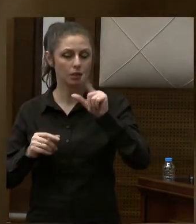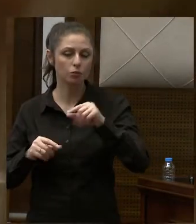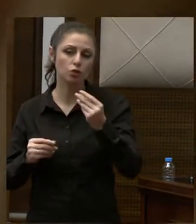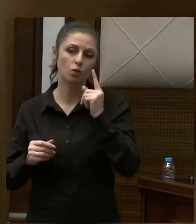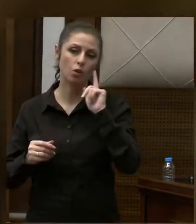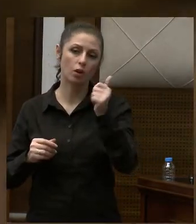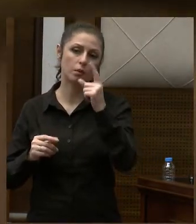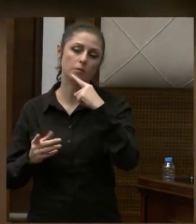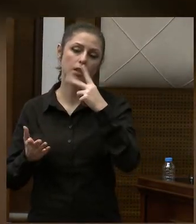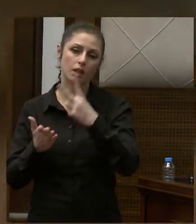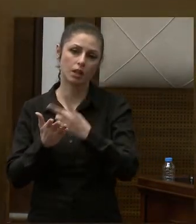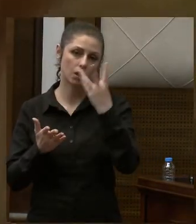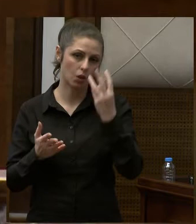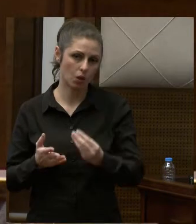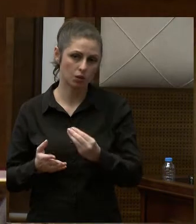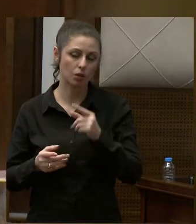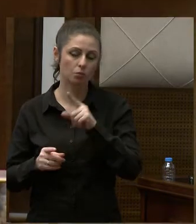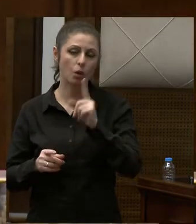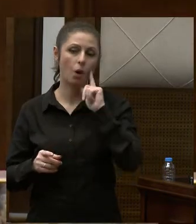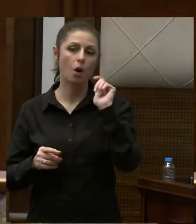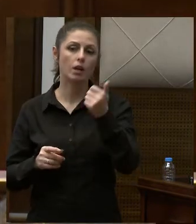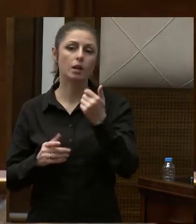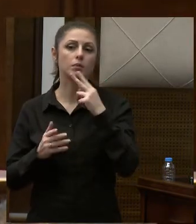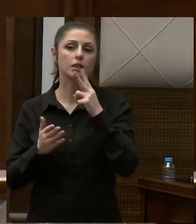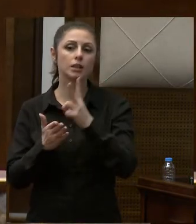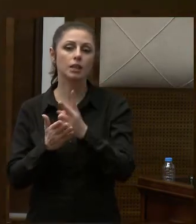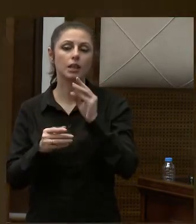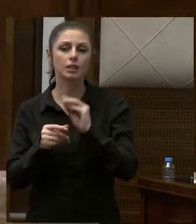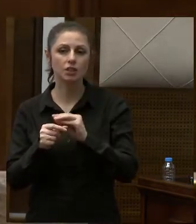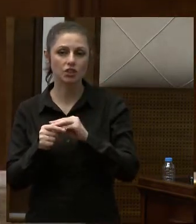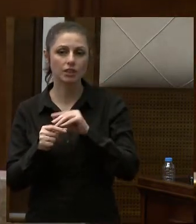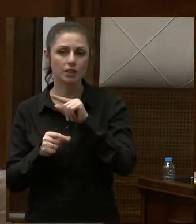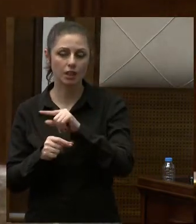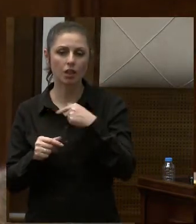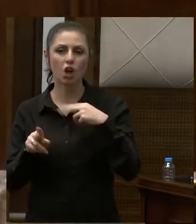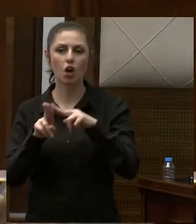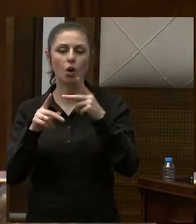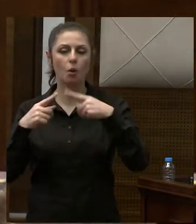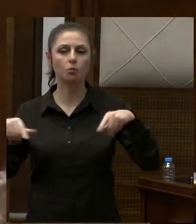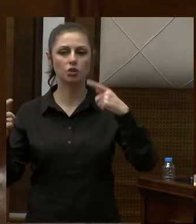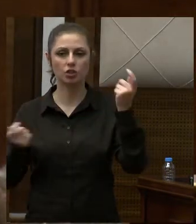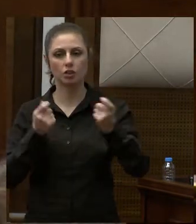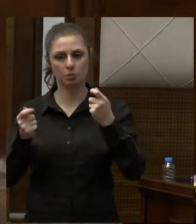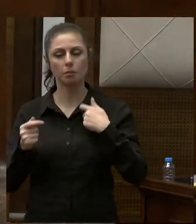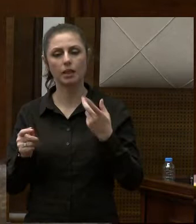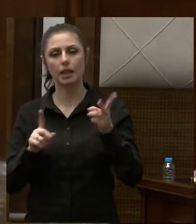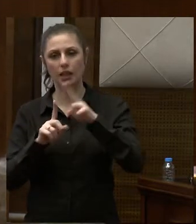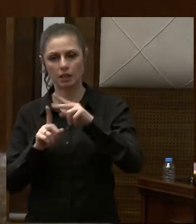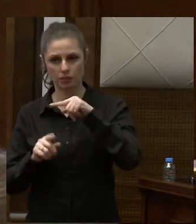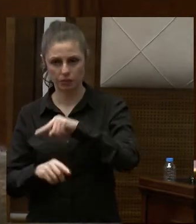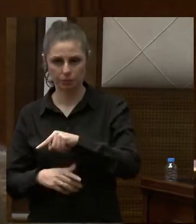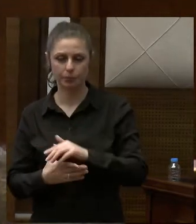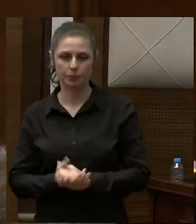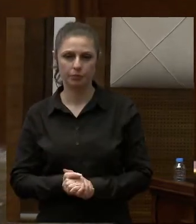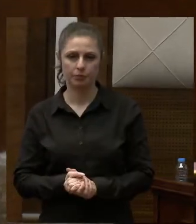önemli bir karar alacağız. Bu önemli kararda mutlaka ben de bizzat bu komisyon çalışmalarına katılacağım. Çünkü